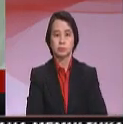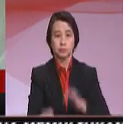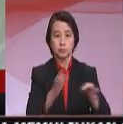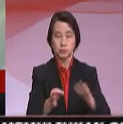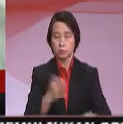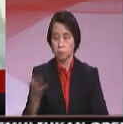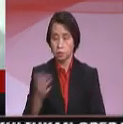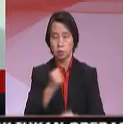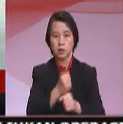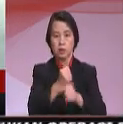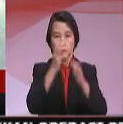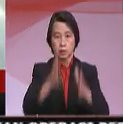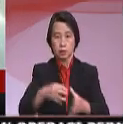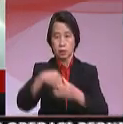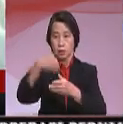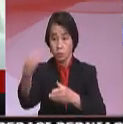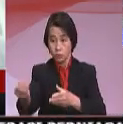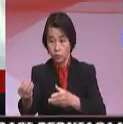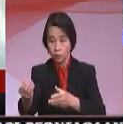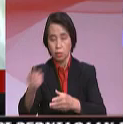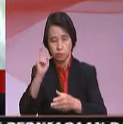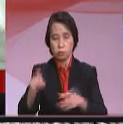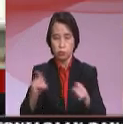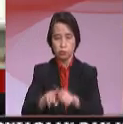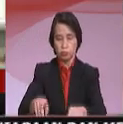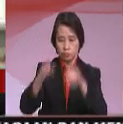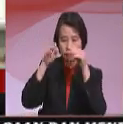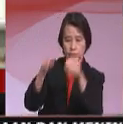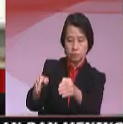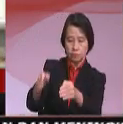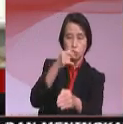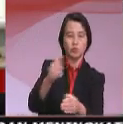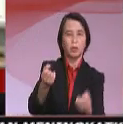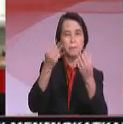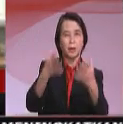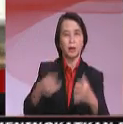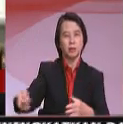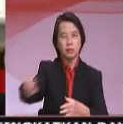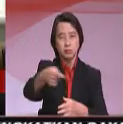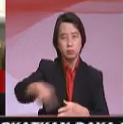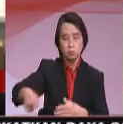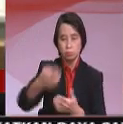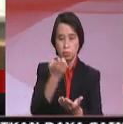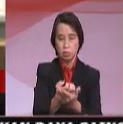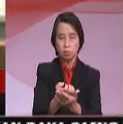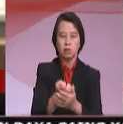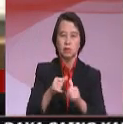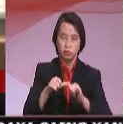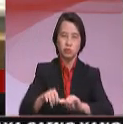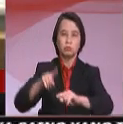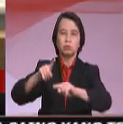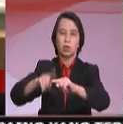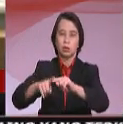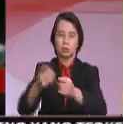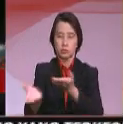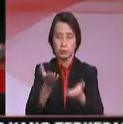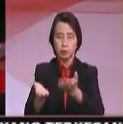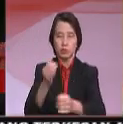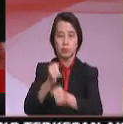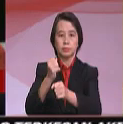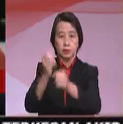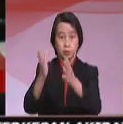Jelasnya, pekerja asing di negara juga perlu diberi perhatian kerana kebanyakan sektor ekonomi masih bergantung kepada perkhidmatan